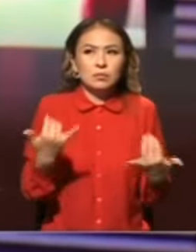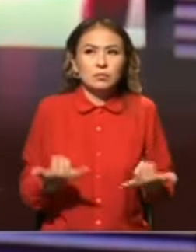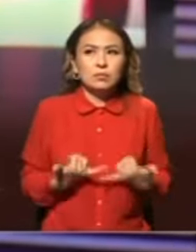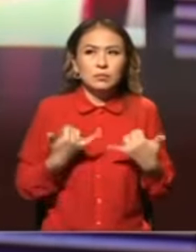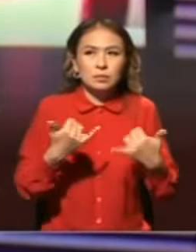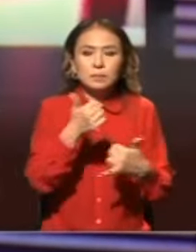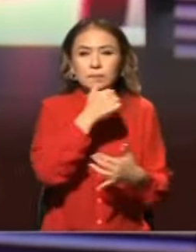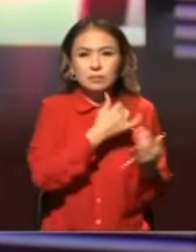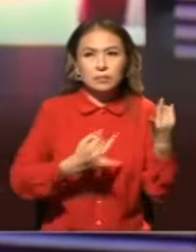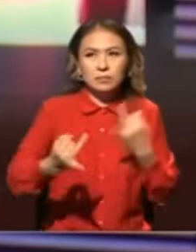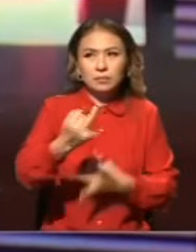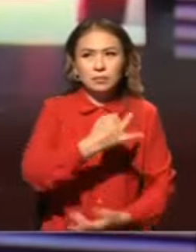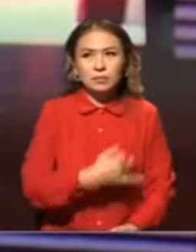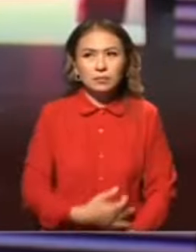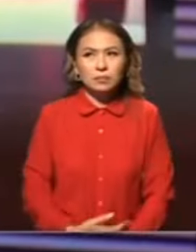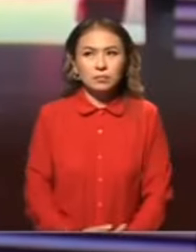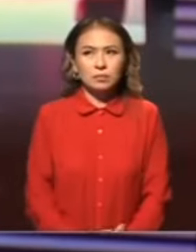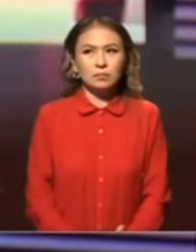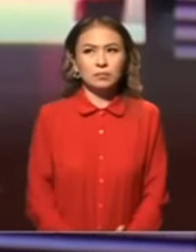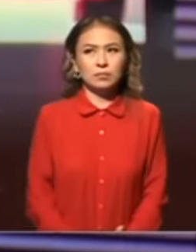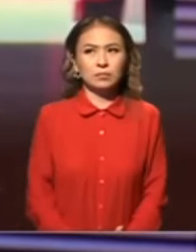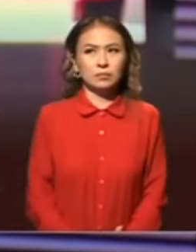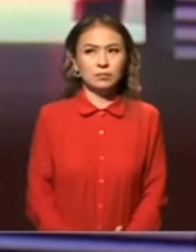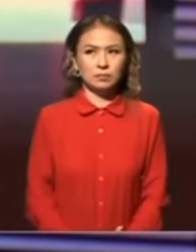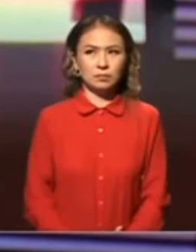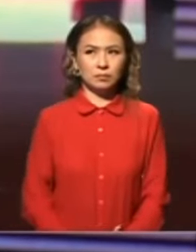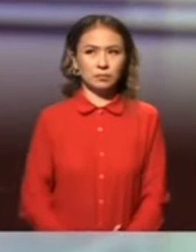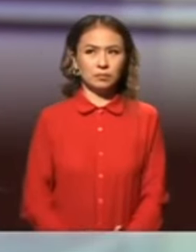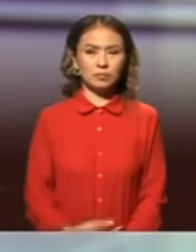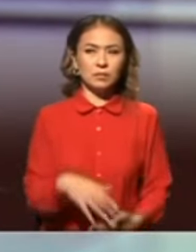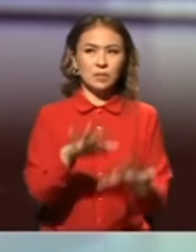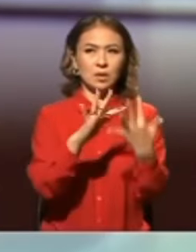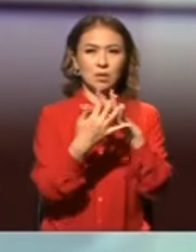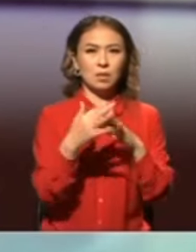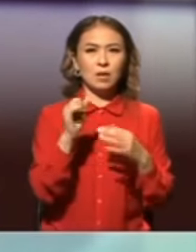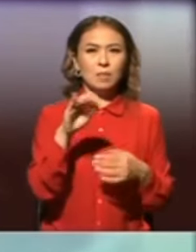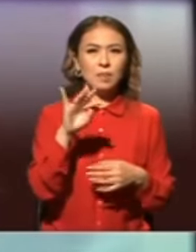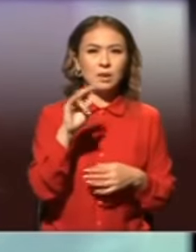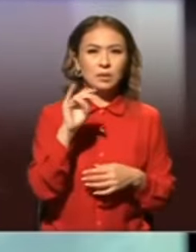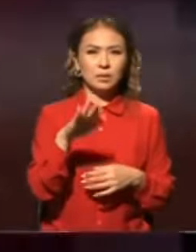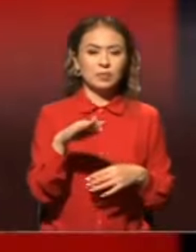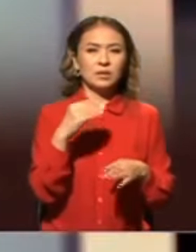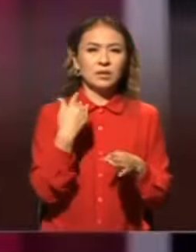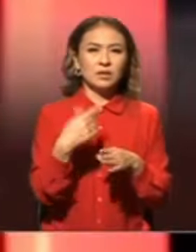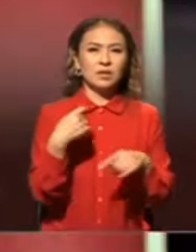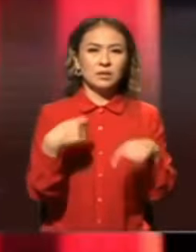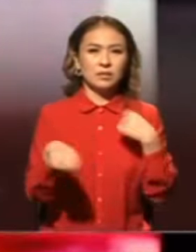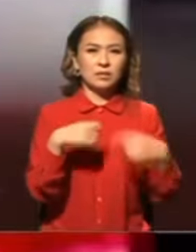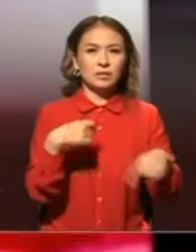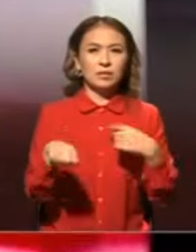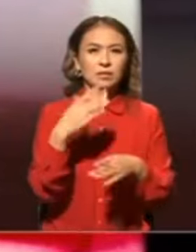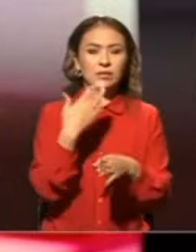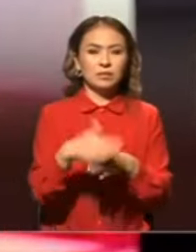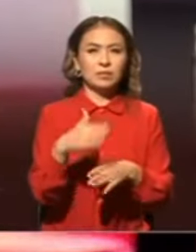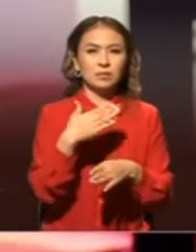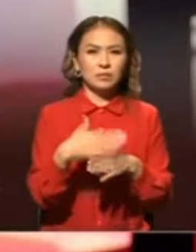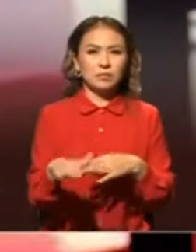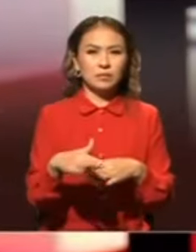болса, соны талдайық. Ауыл аманаты бар. Негізі бүгінгі ауыл аманатын талқылайық. Тауарлық несие. Тауарлық несие. Олжас